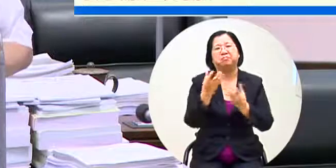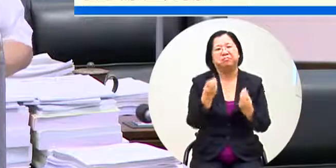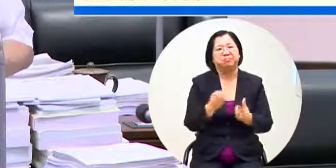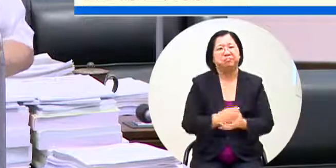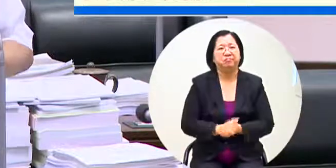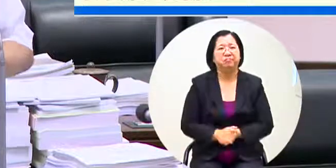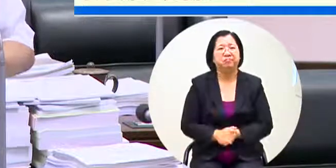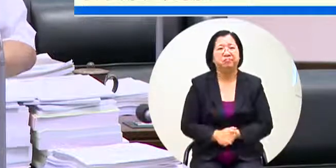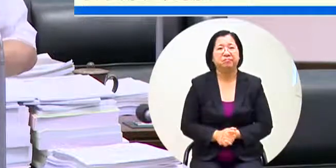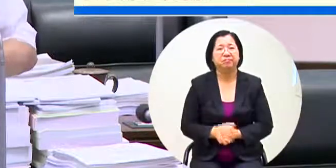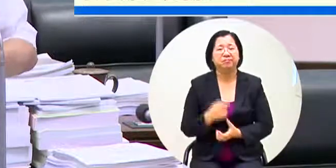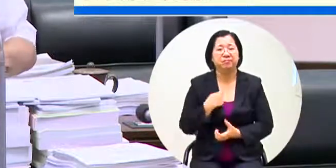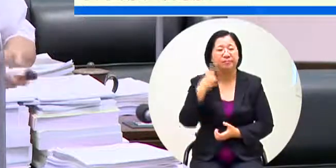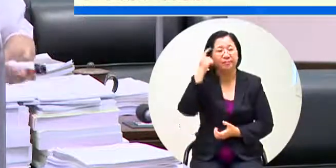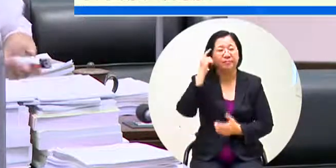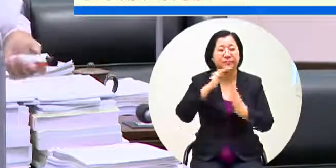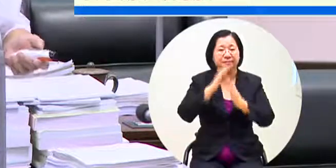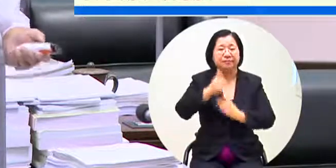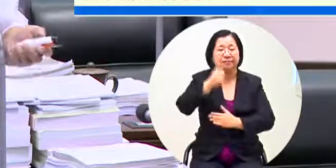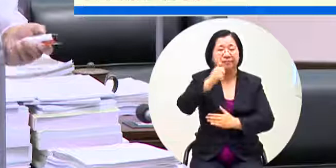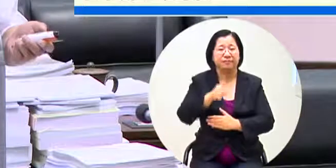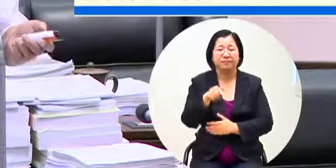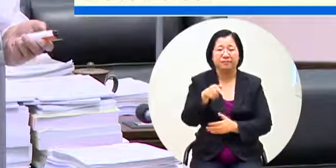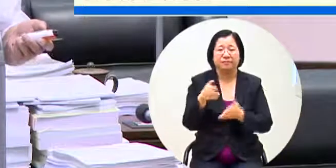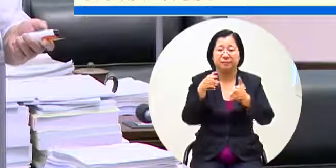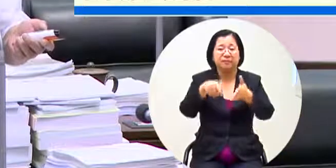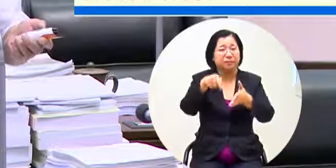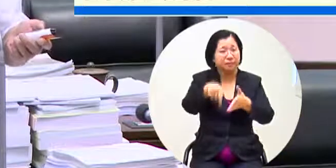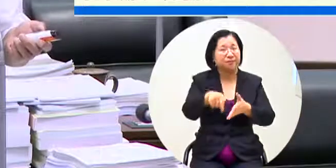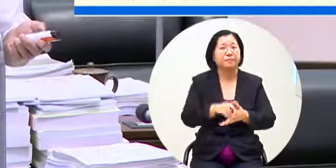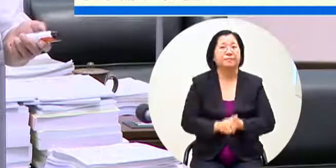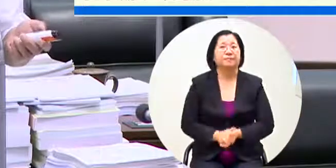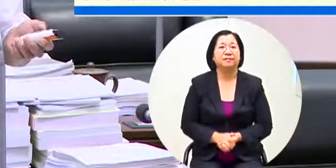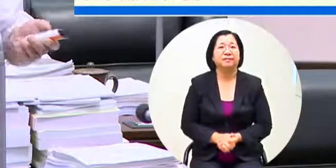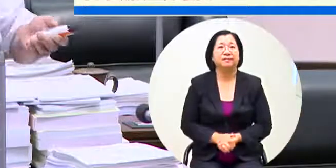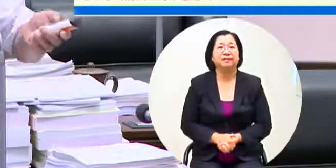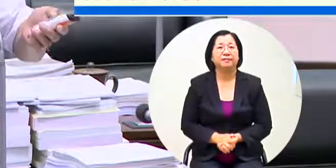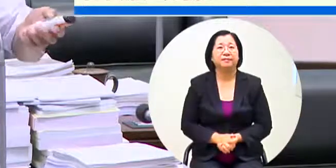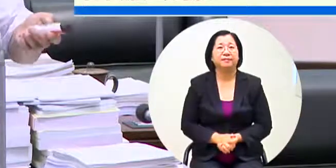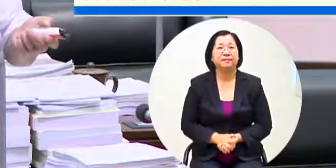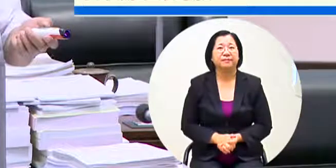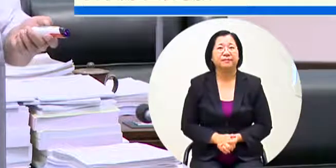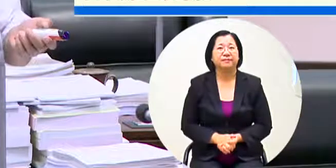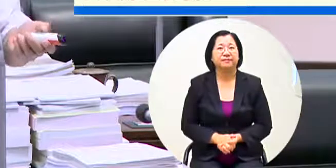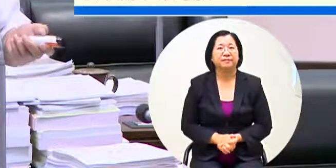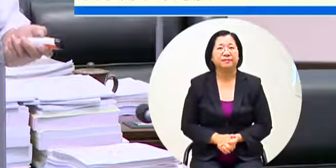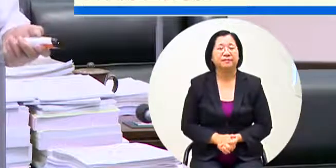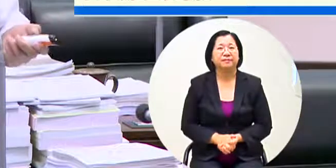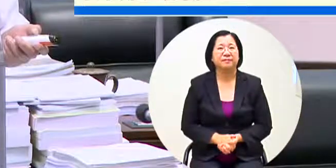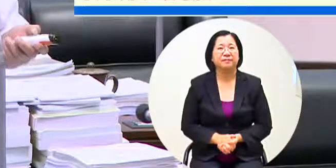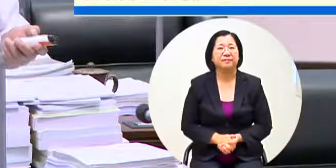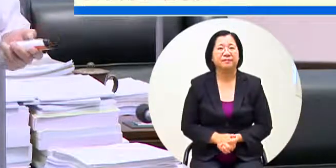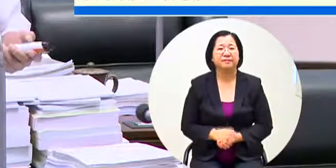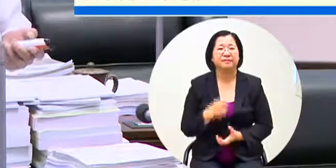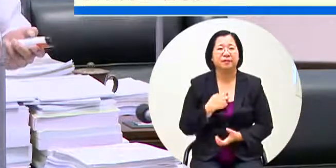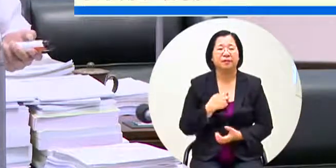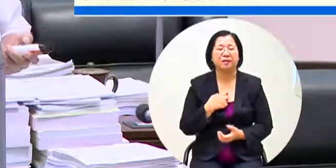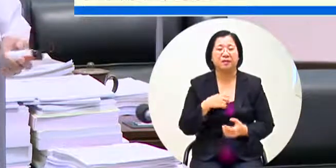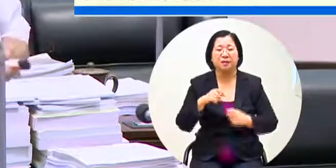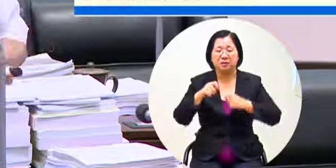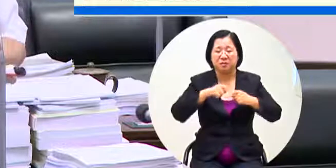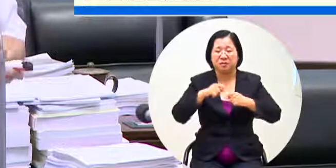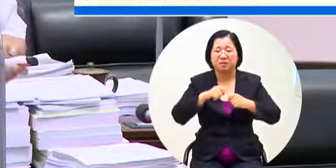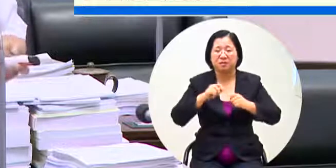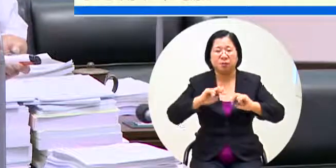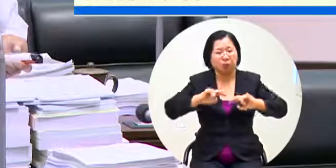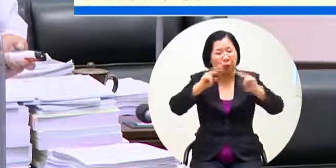对着这个部分吼，是不是啊，爱来做这个修正吼？咱台中市吼，台中市